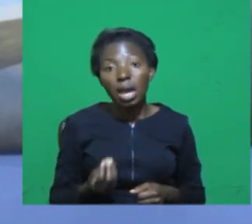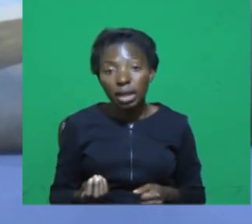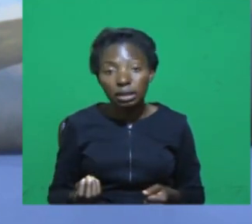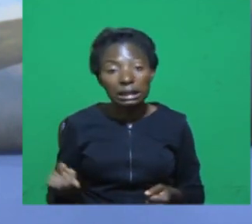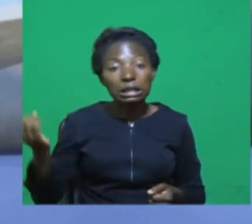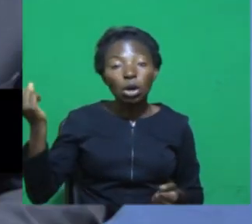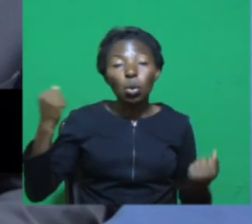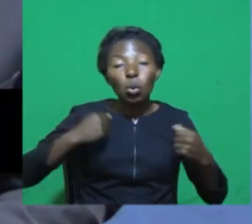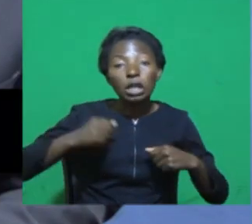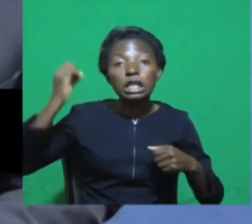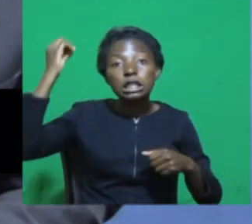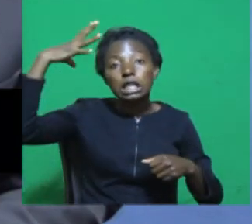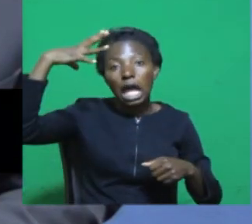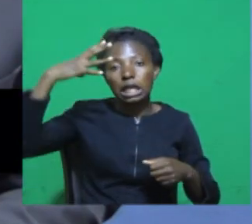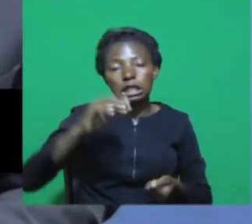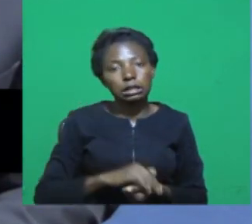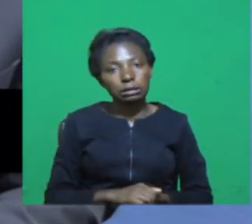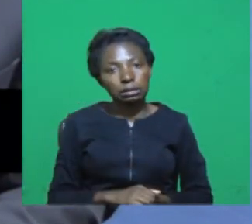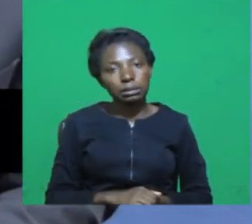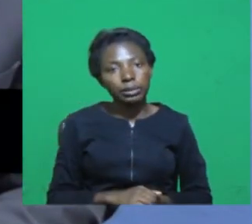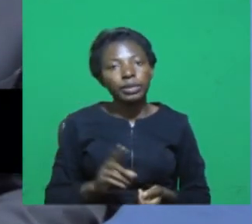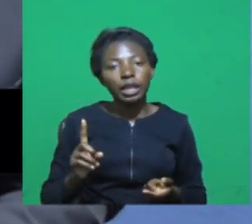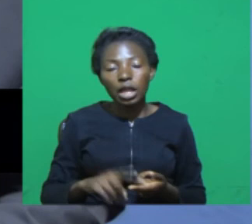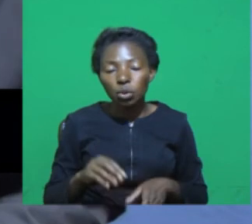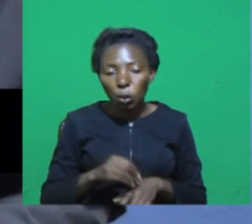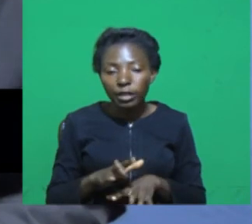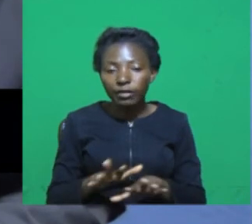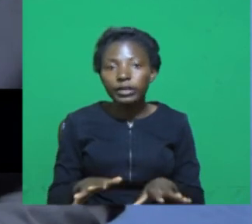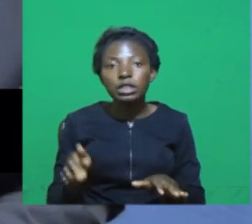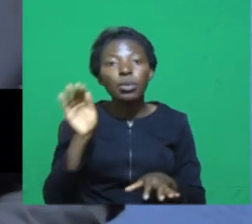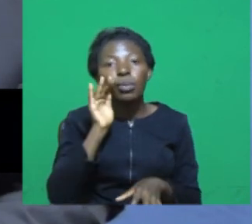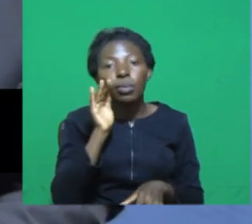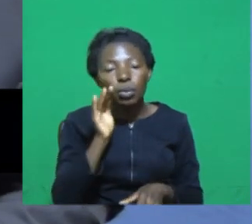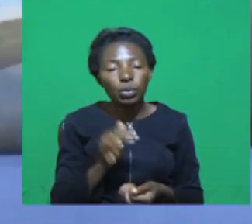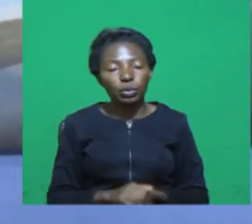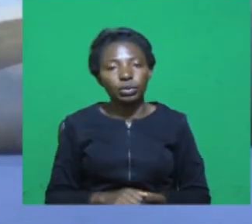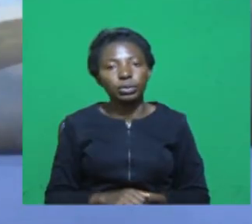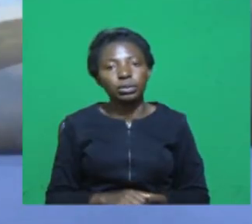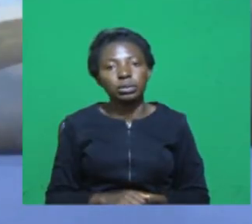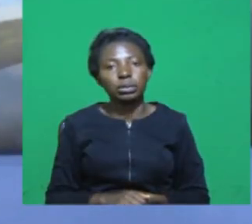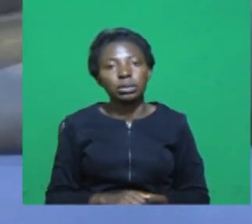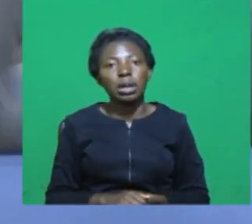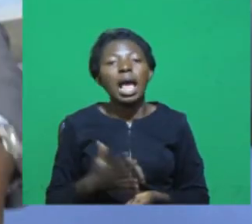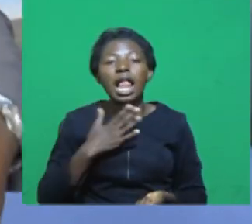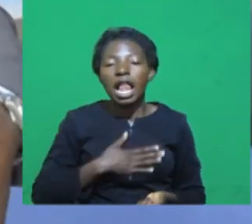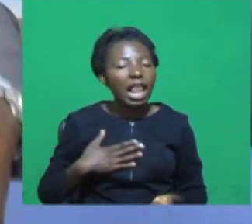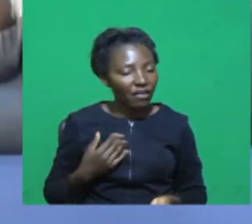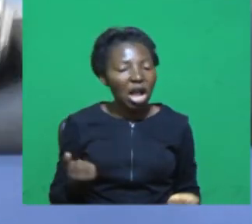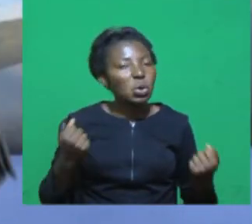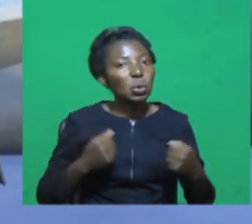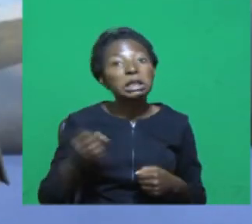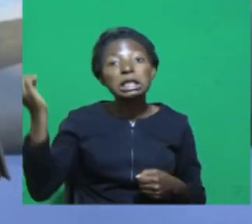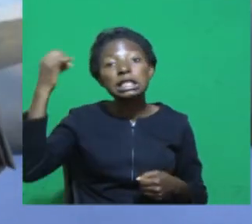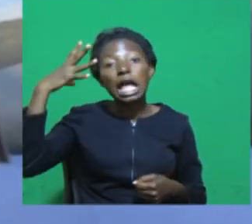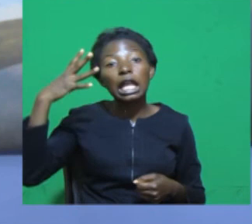akapfeka zuva. Zvotokwana patsoka paine mwedzi. Tichazowana nguva yekudzidza zvepatsoka, pandangoda dressing. Hanzi